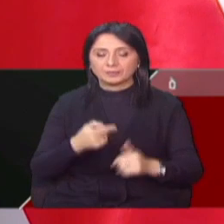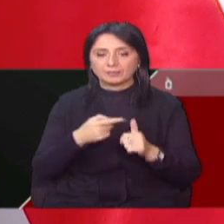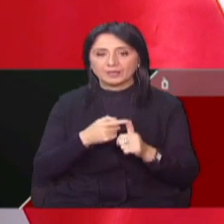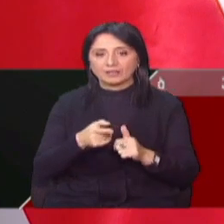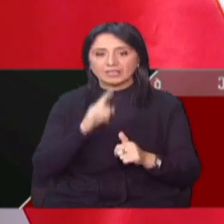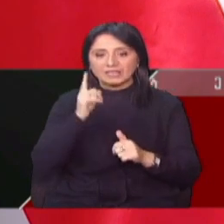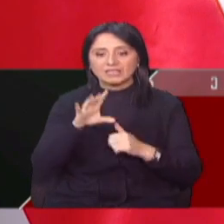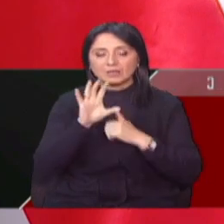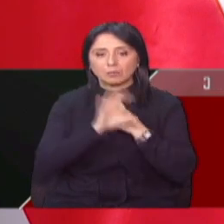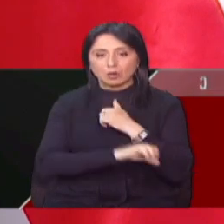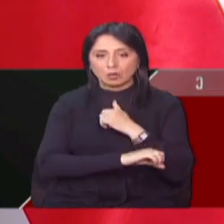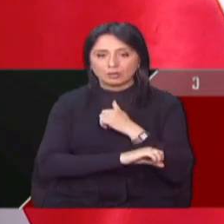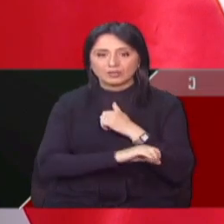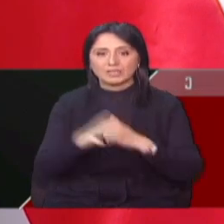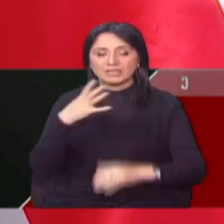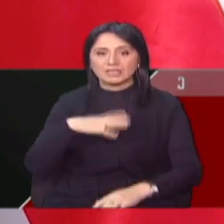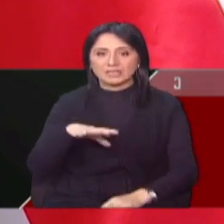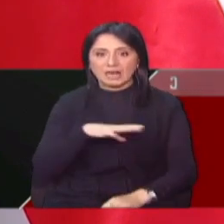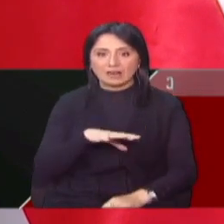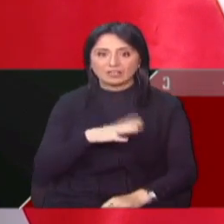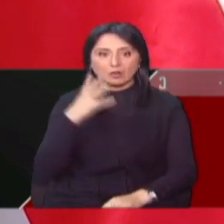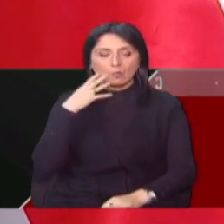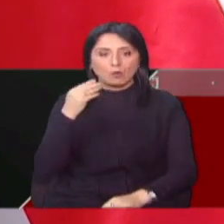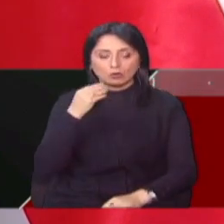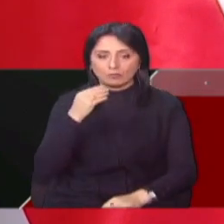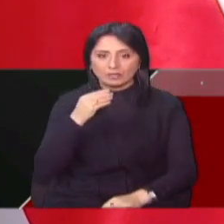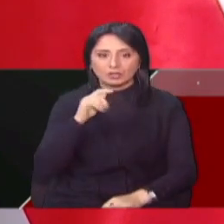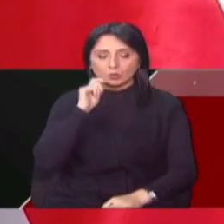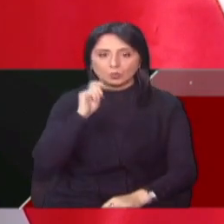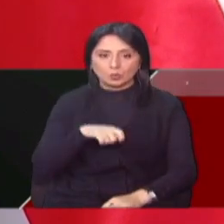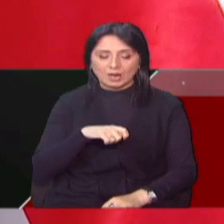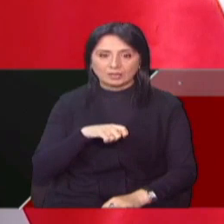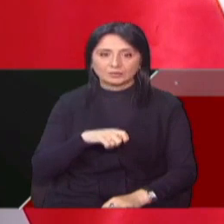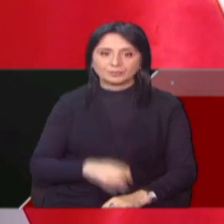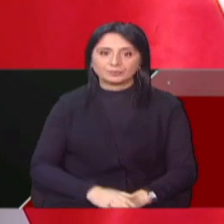da tslis bolos sakartvelos Moldovas Ukrainas